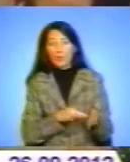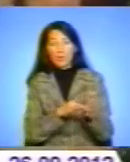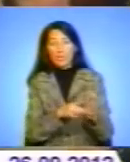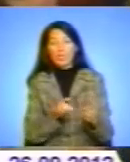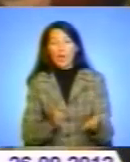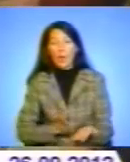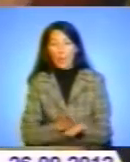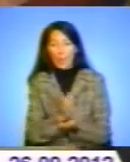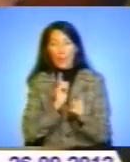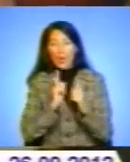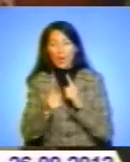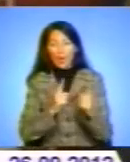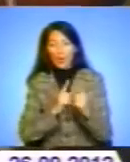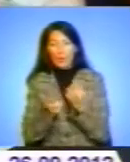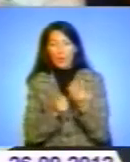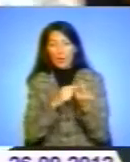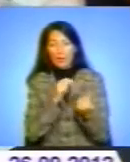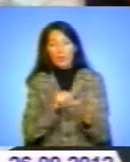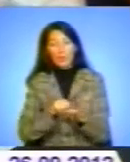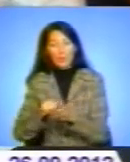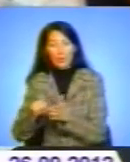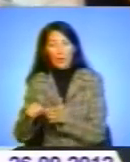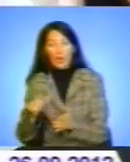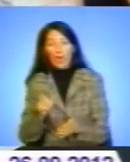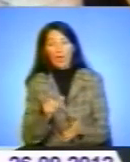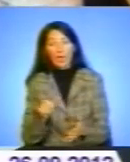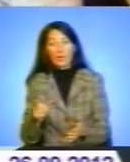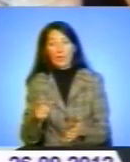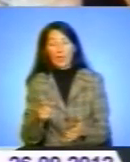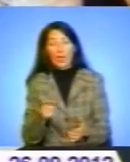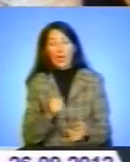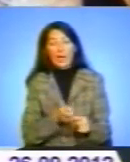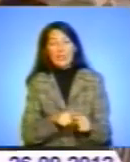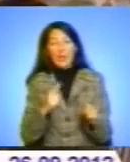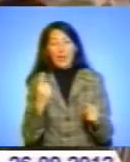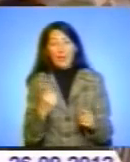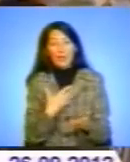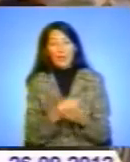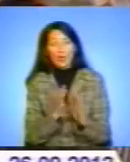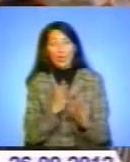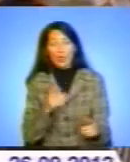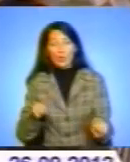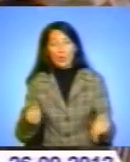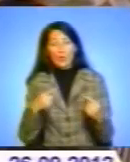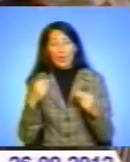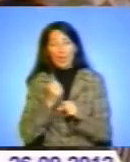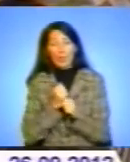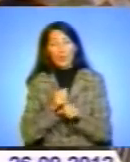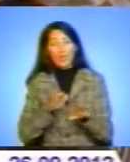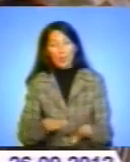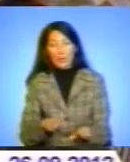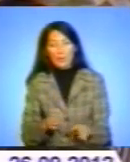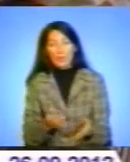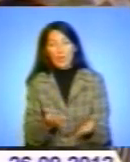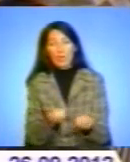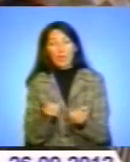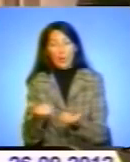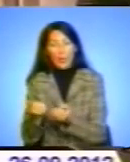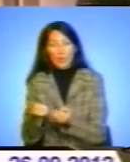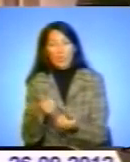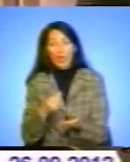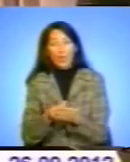відпочиваючих, що відвідали наш край. А це, в свою чергу, створення робочих місць, надходження до бюджету, зростання добробуту